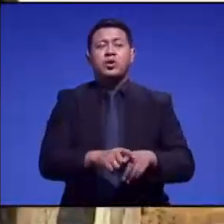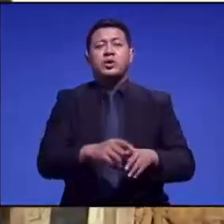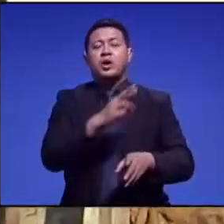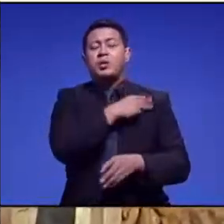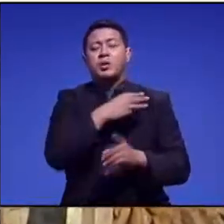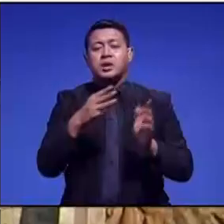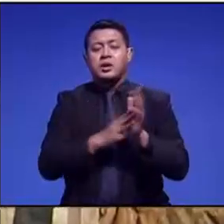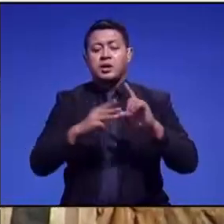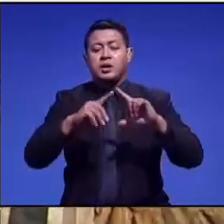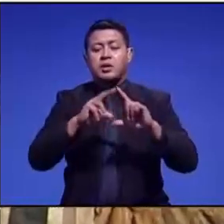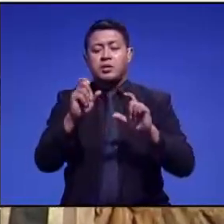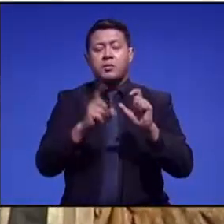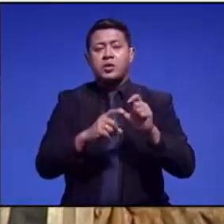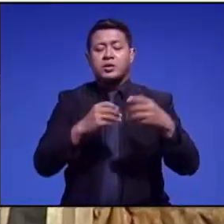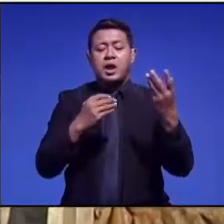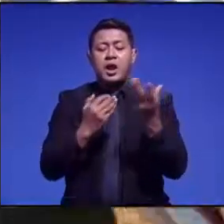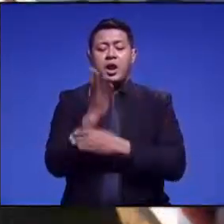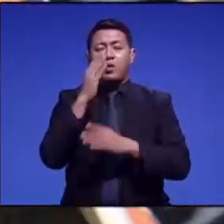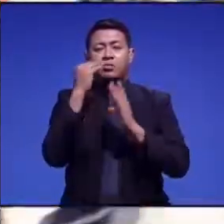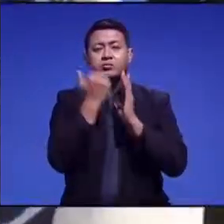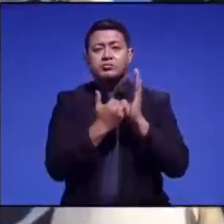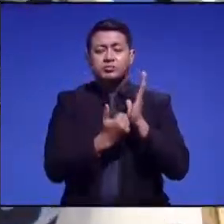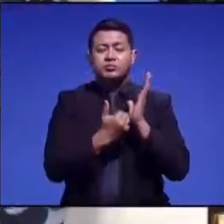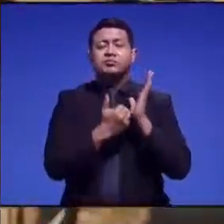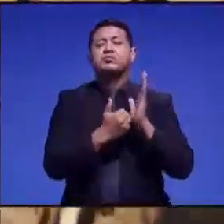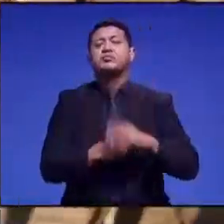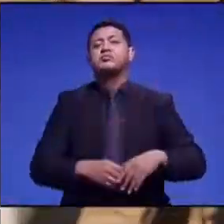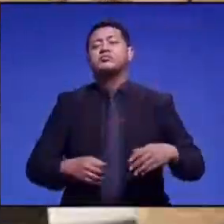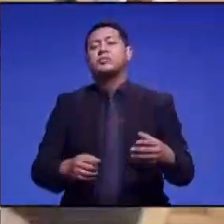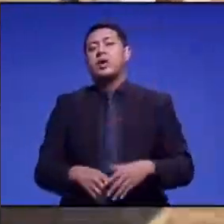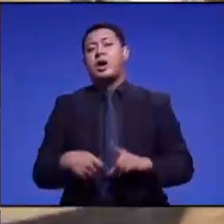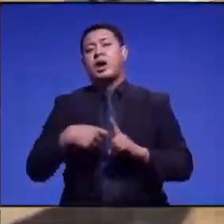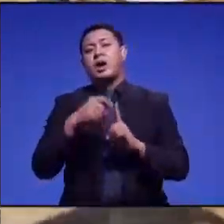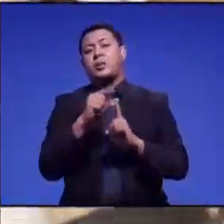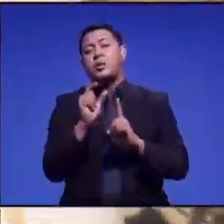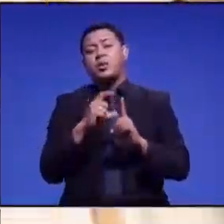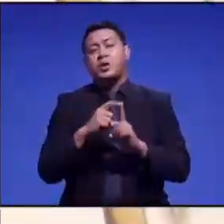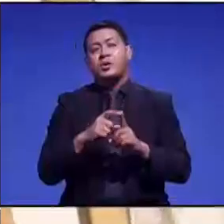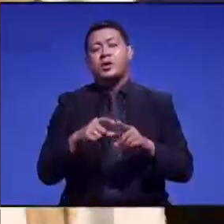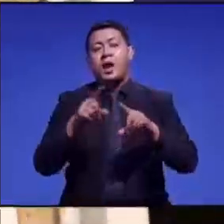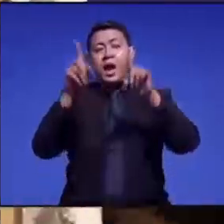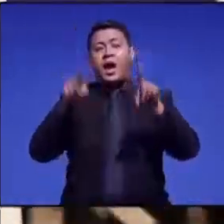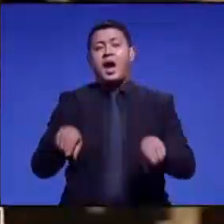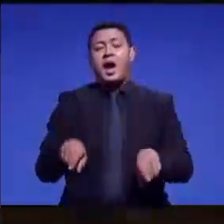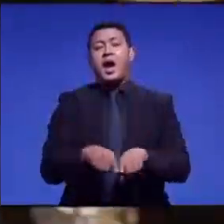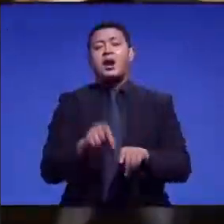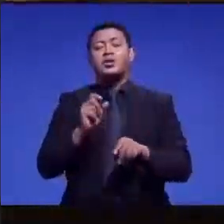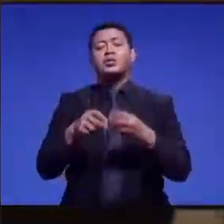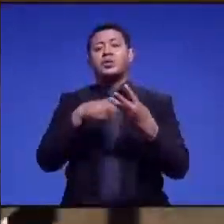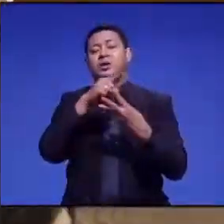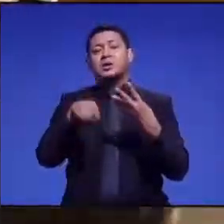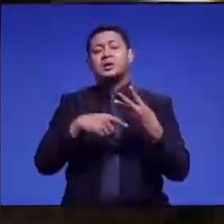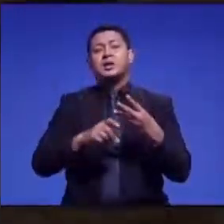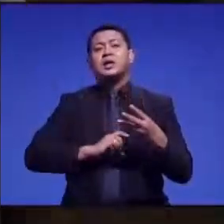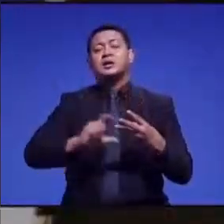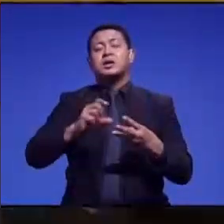Kabupaten Maros ini dinyatakan melanggar ketentuan KPUD. KPUD Maros nantinya akan membuat alat peraga kampanye untuk ketiga